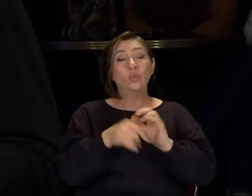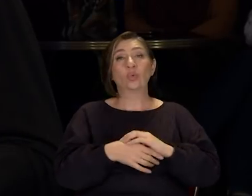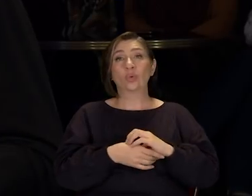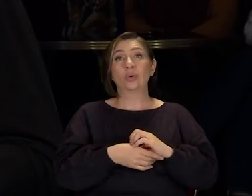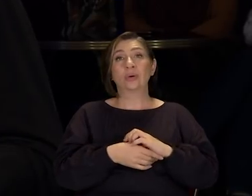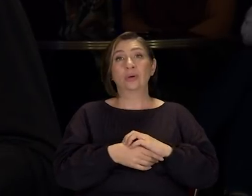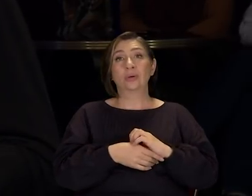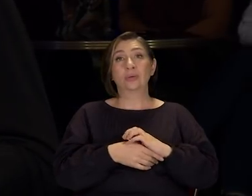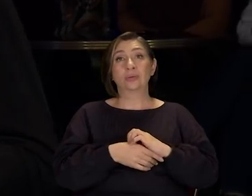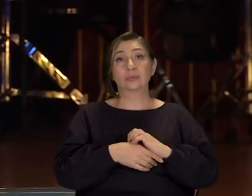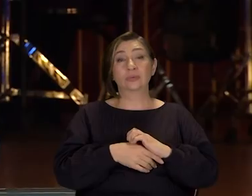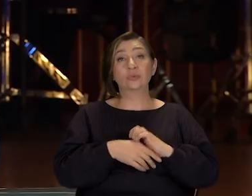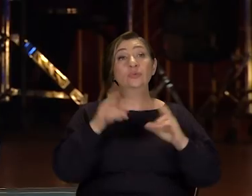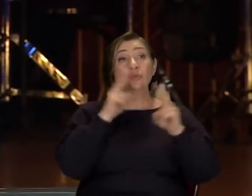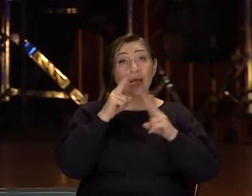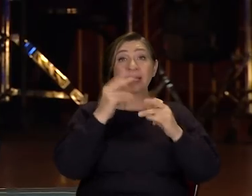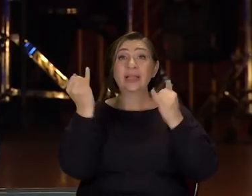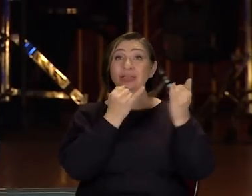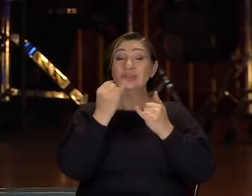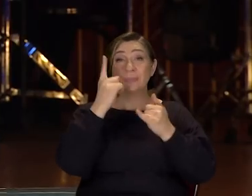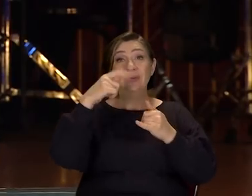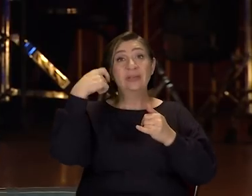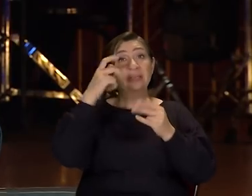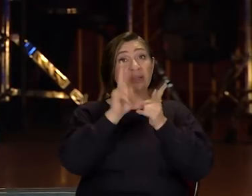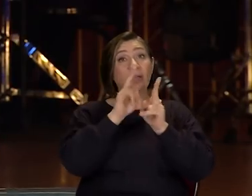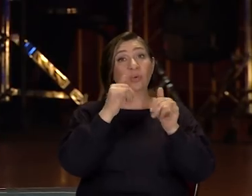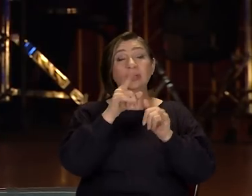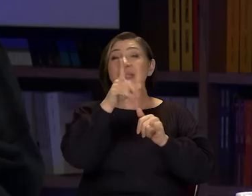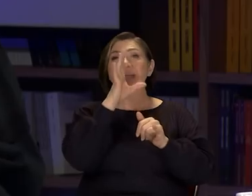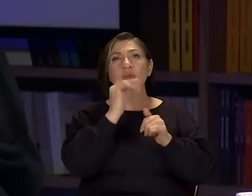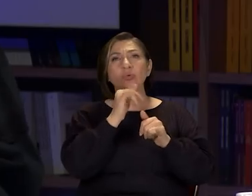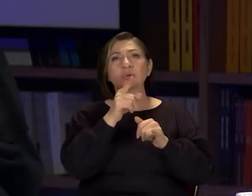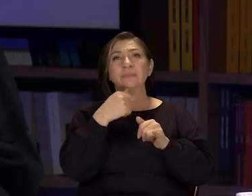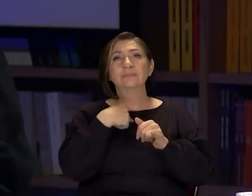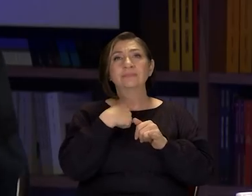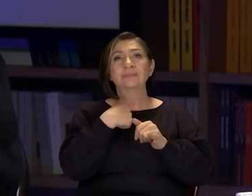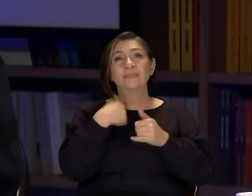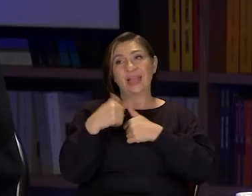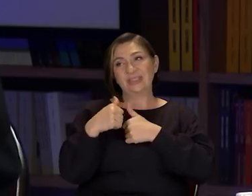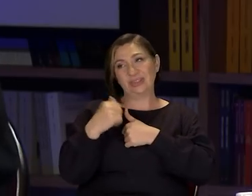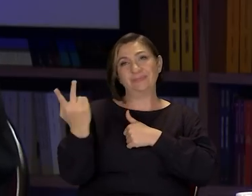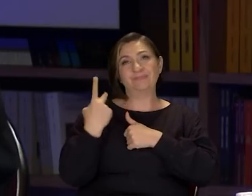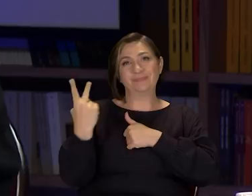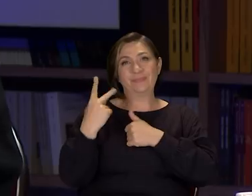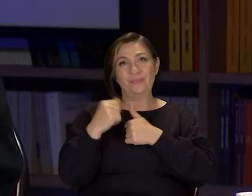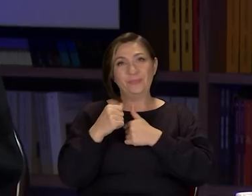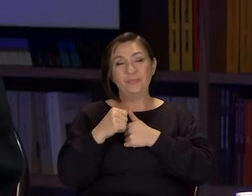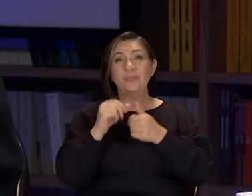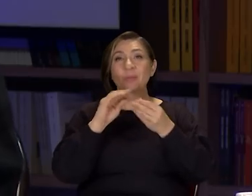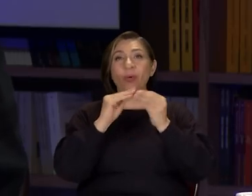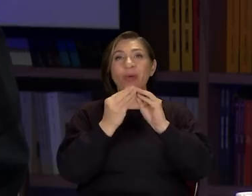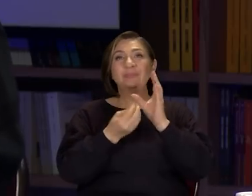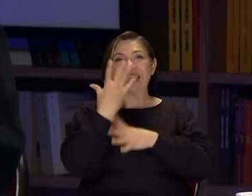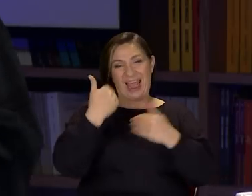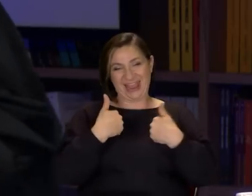Ve üzerine düşünülecek, gülerek tartışılacak bir iş galiba. Çünkü, keyifli. Sen keyifli kim oynuyorsun? Ben eşini oynuyorum. Evet. Sorun çıkaran.